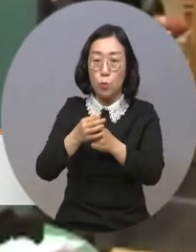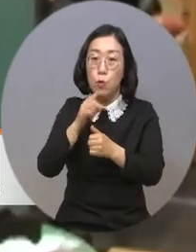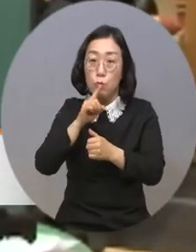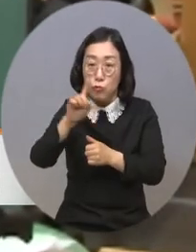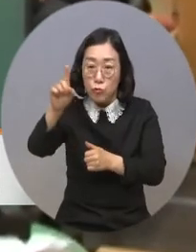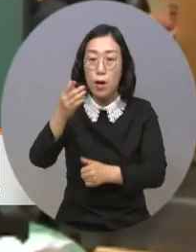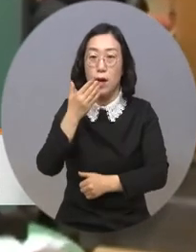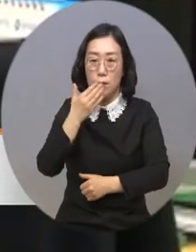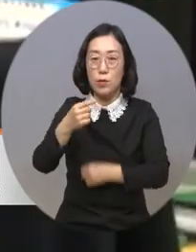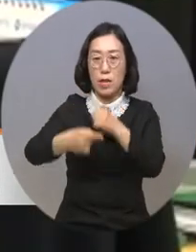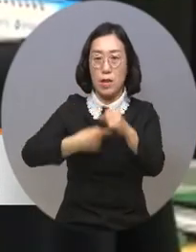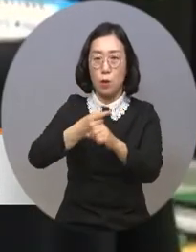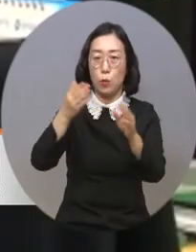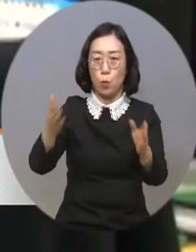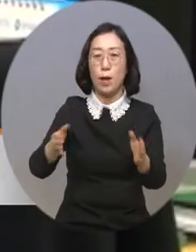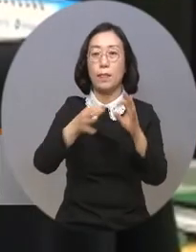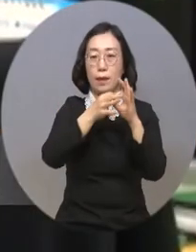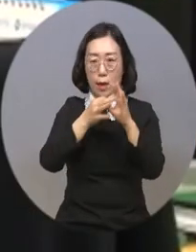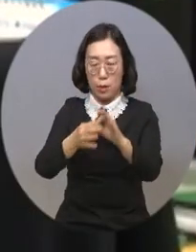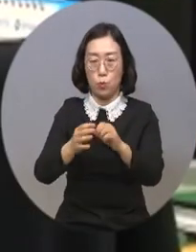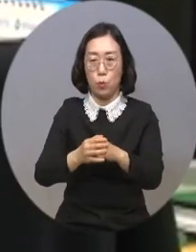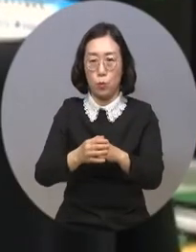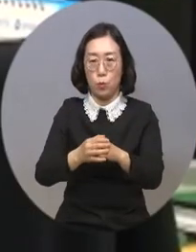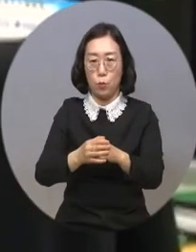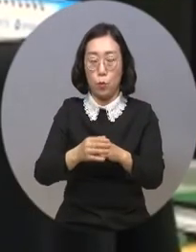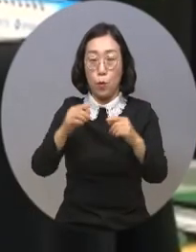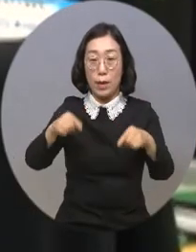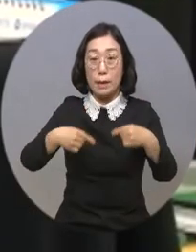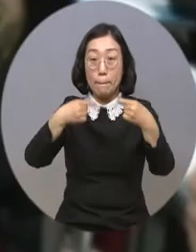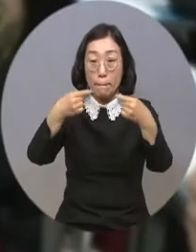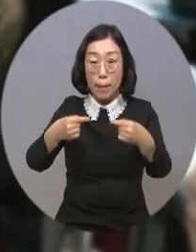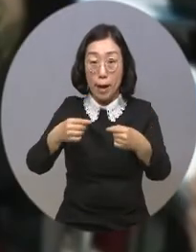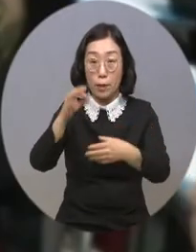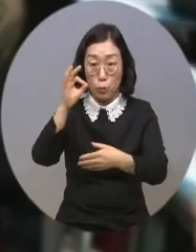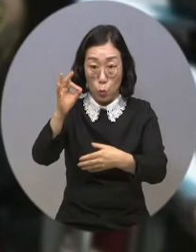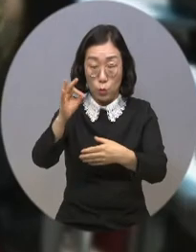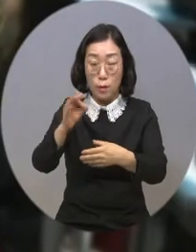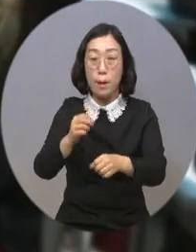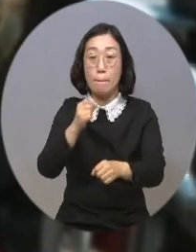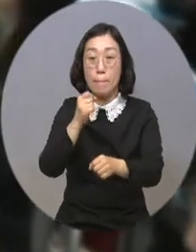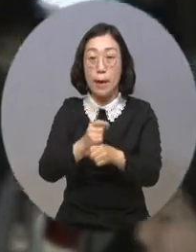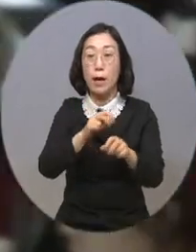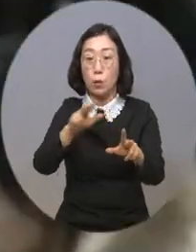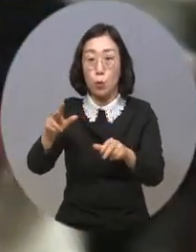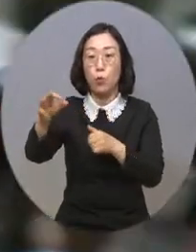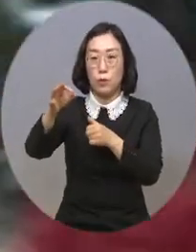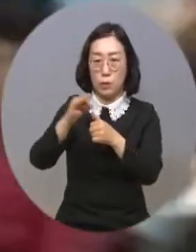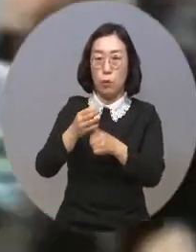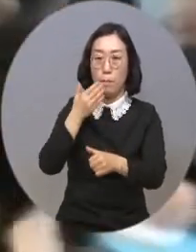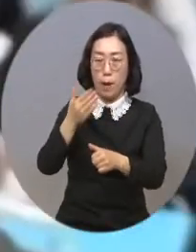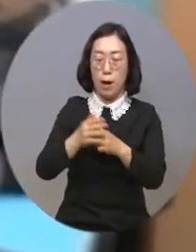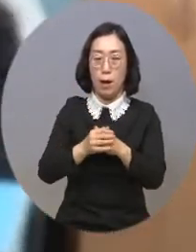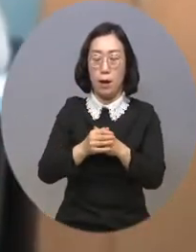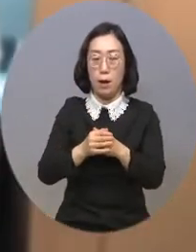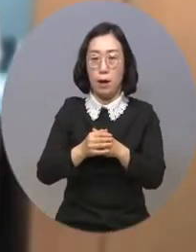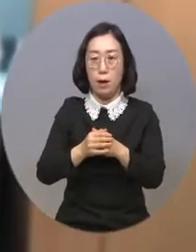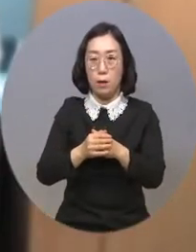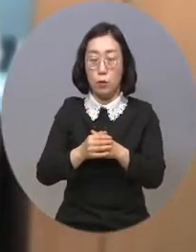수 있습니다. 입학금과 수업료는 신청한 달부터 지원됩니다. 이미